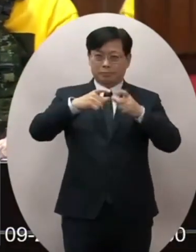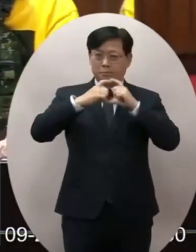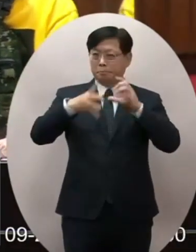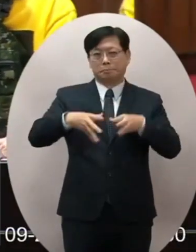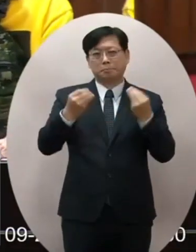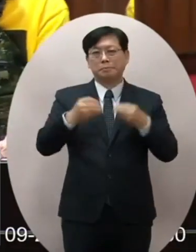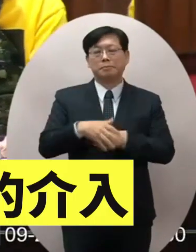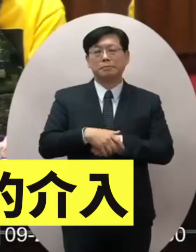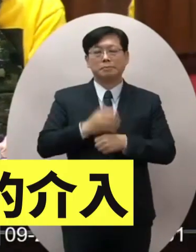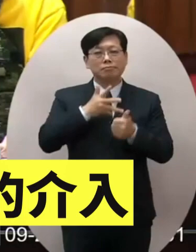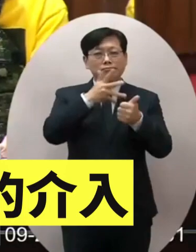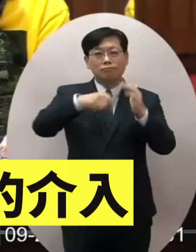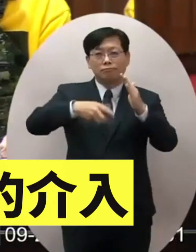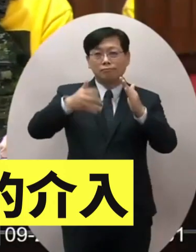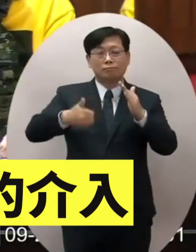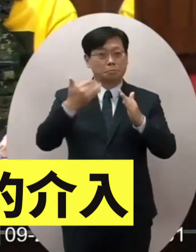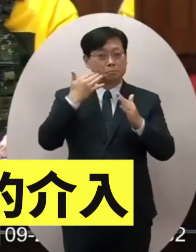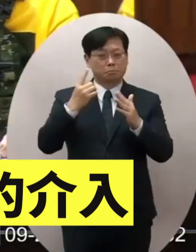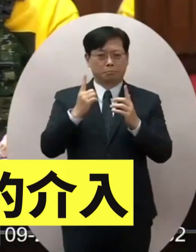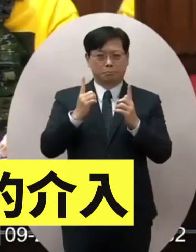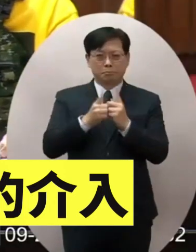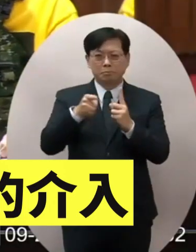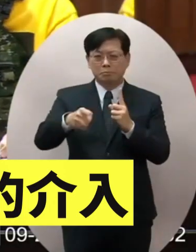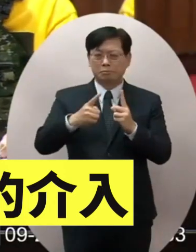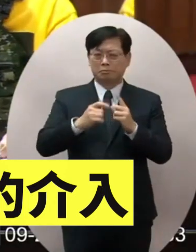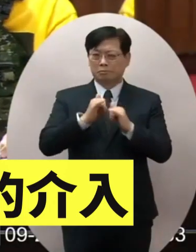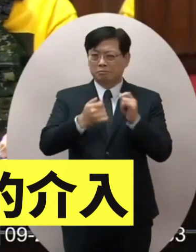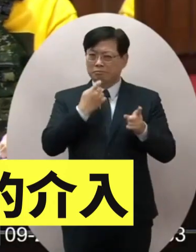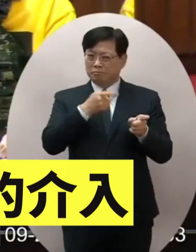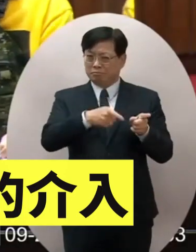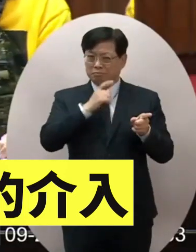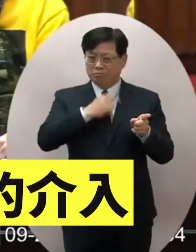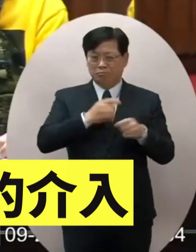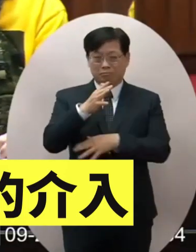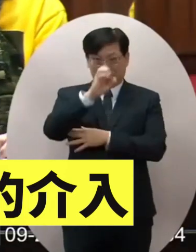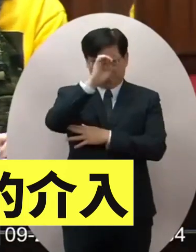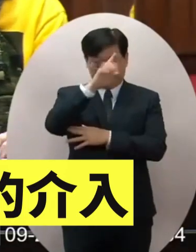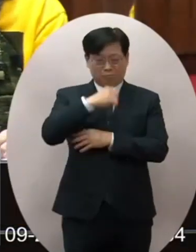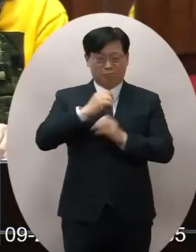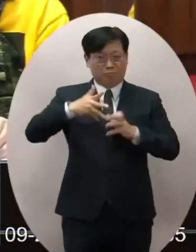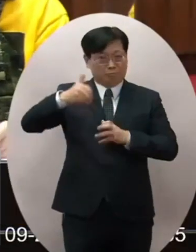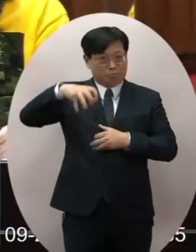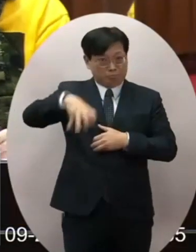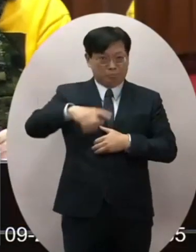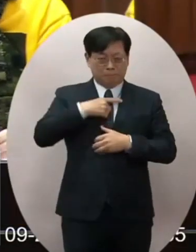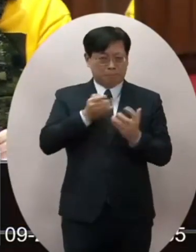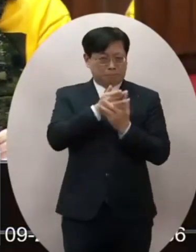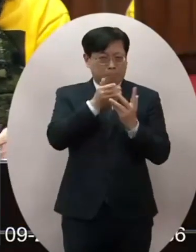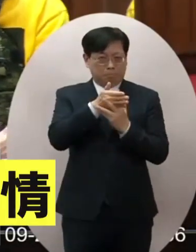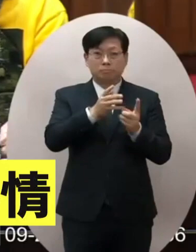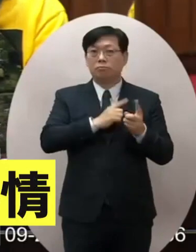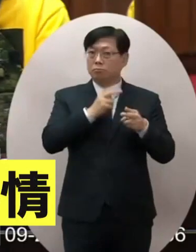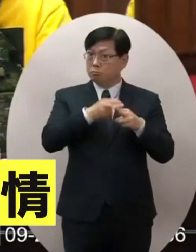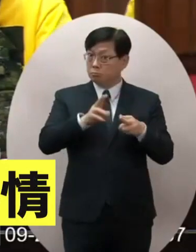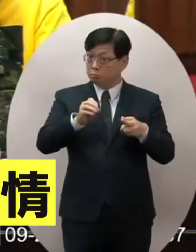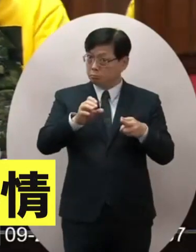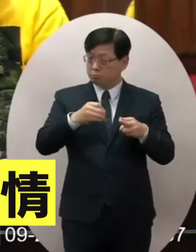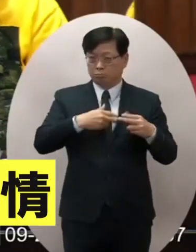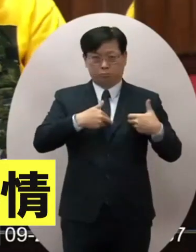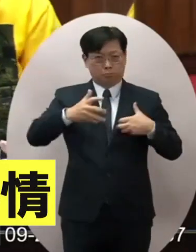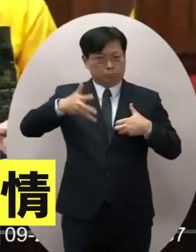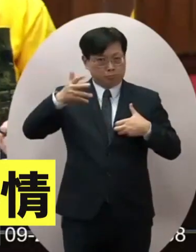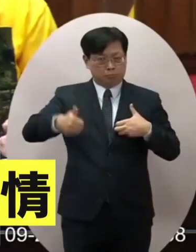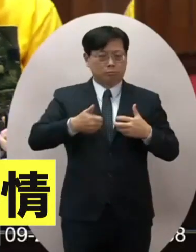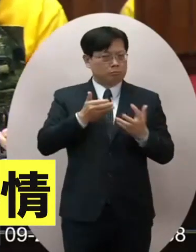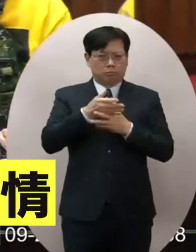那请问院长，对于外界质疑府院高层政治力的介入，你是否相信蔡英文总